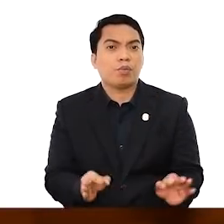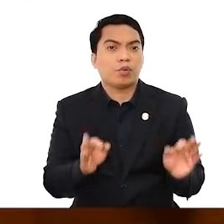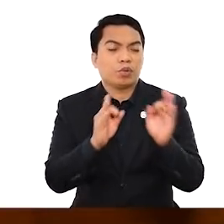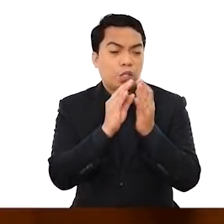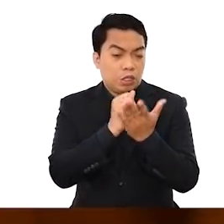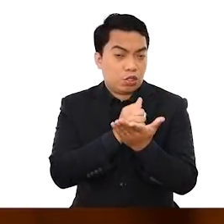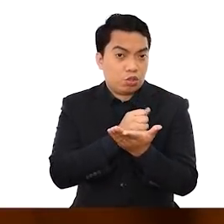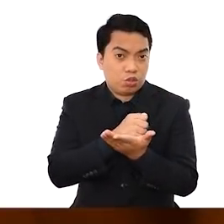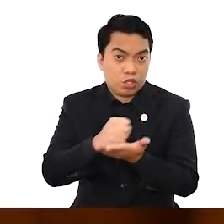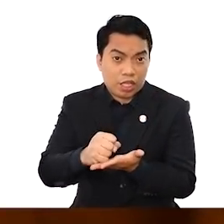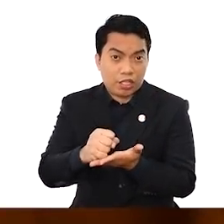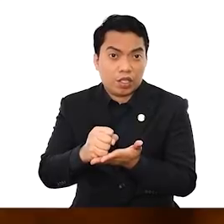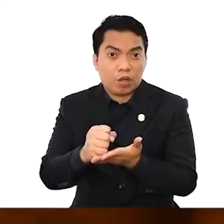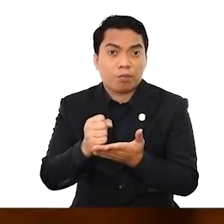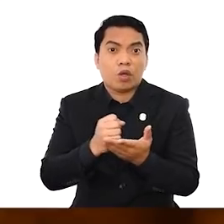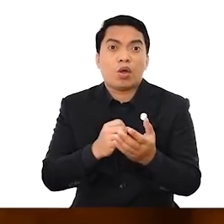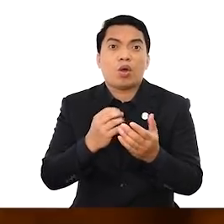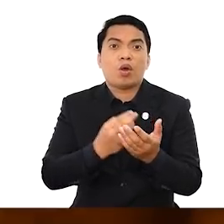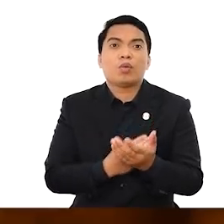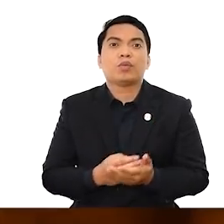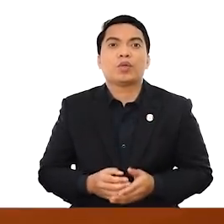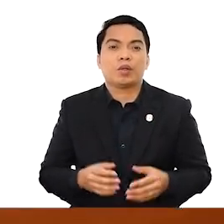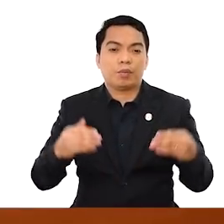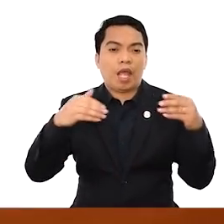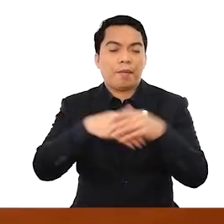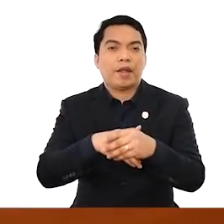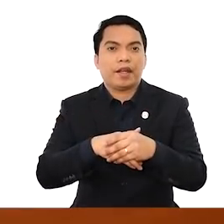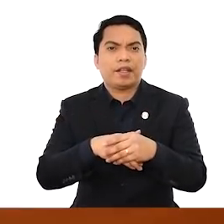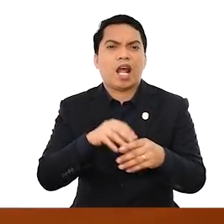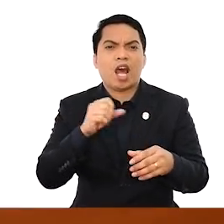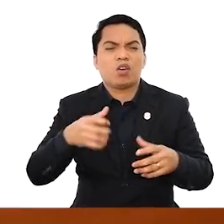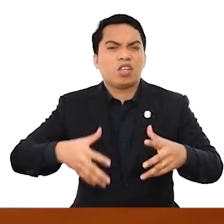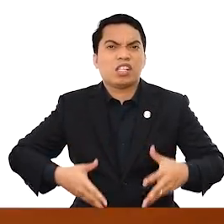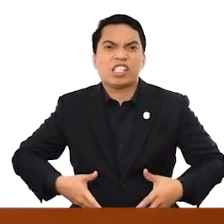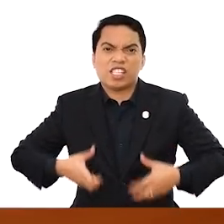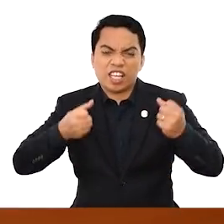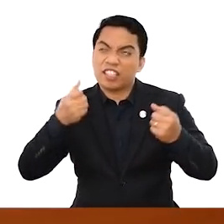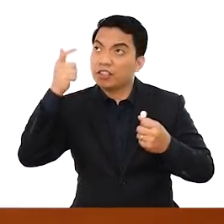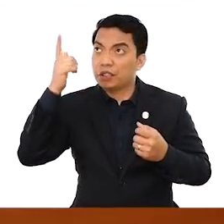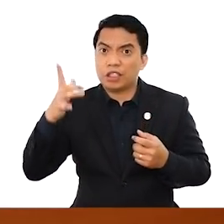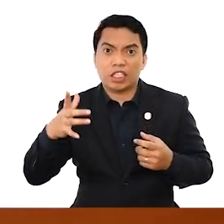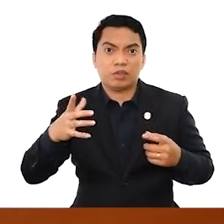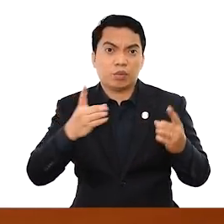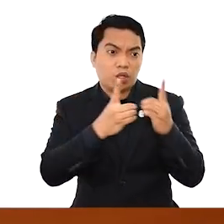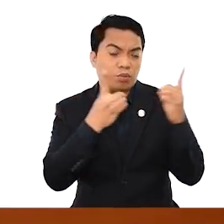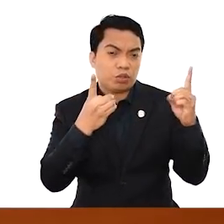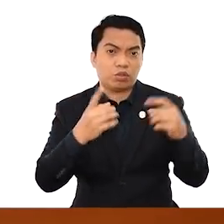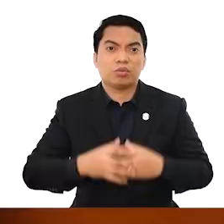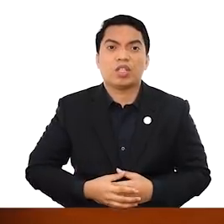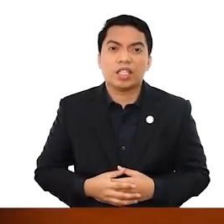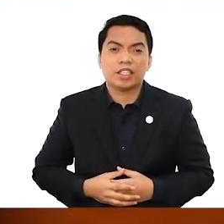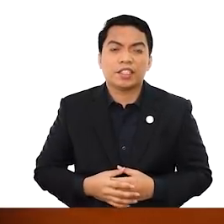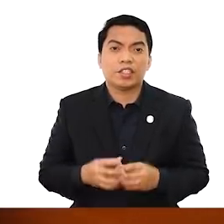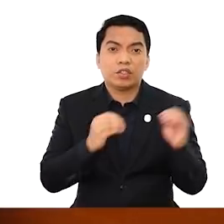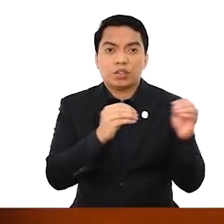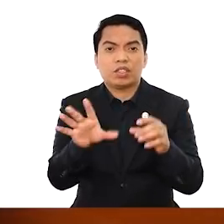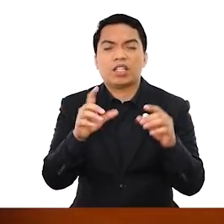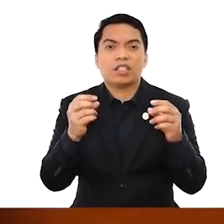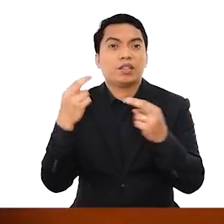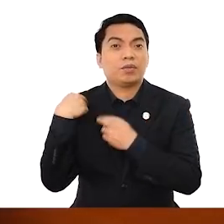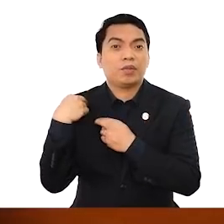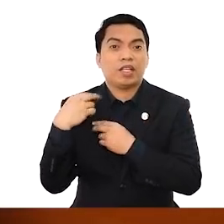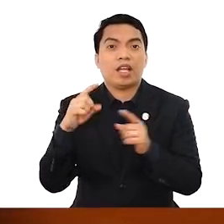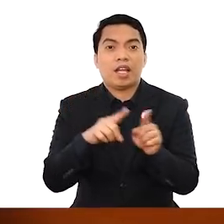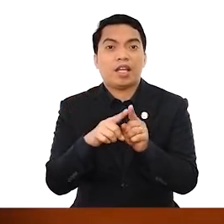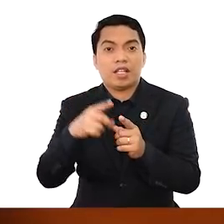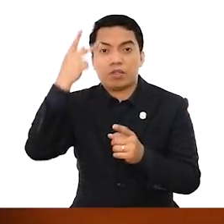gaano kinamumuhian ng Diyos ang diborsyo. Ipinaunawa rin sa kanila ang kanilang mga responsibilidad bilang mga